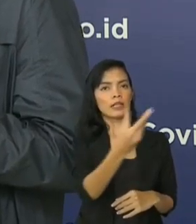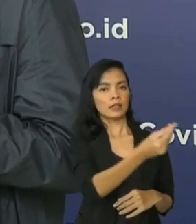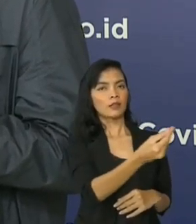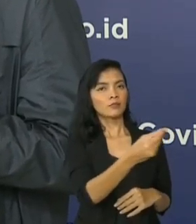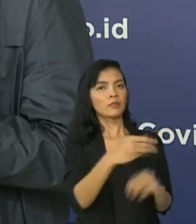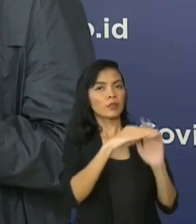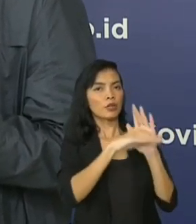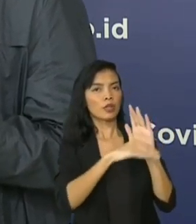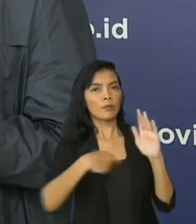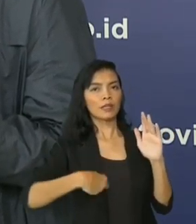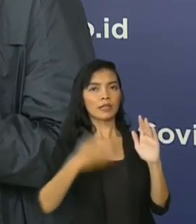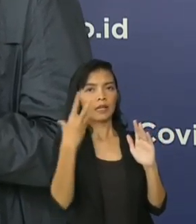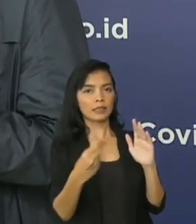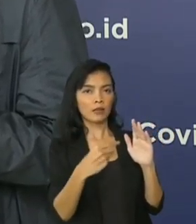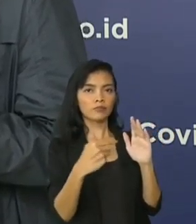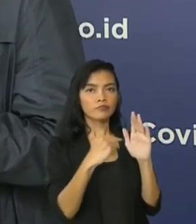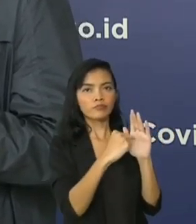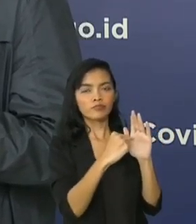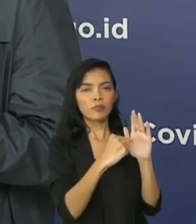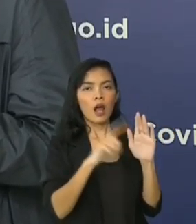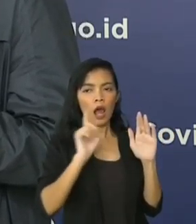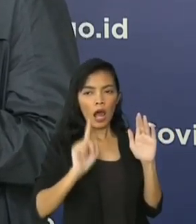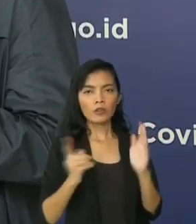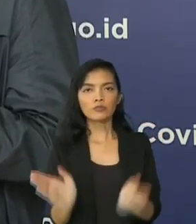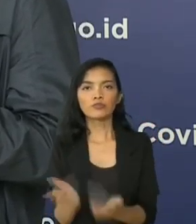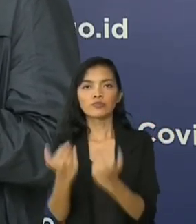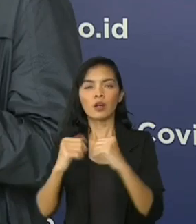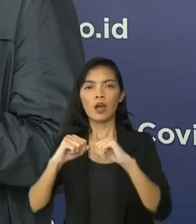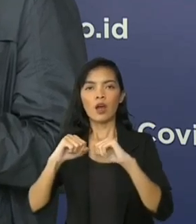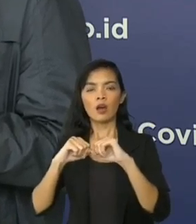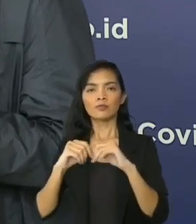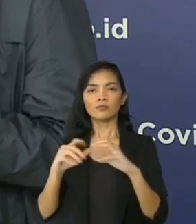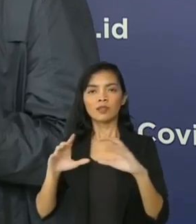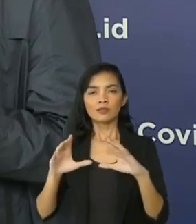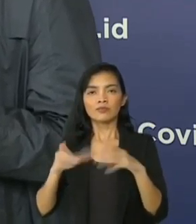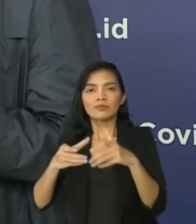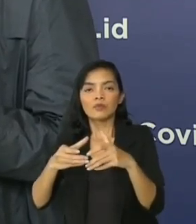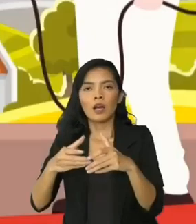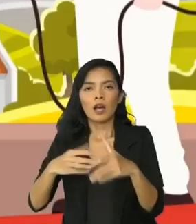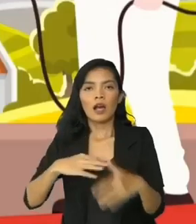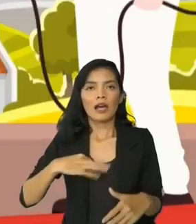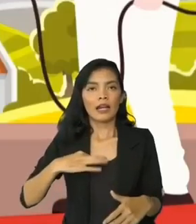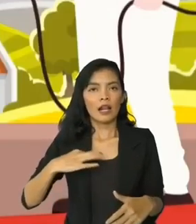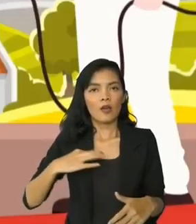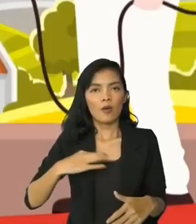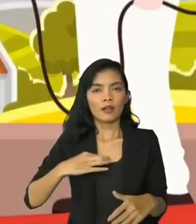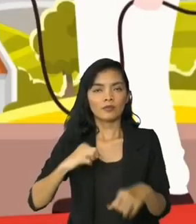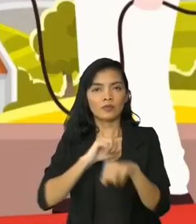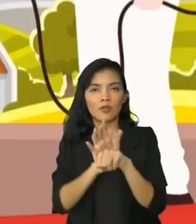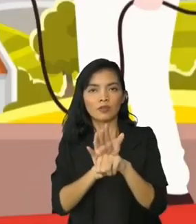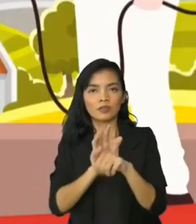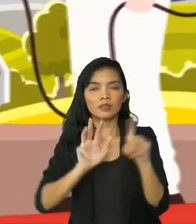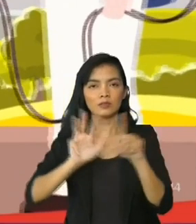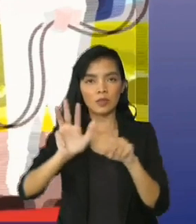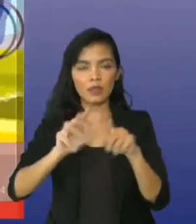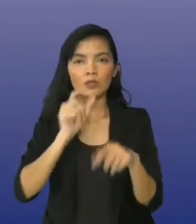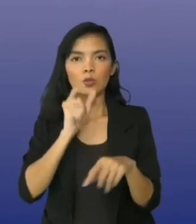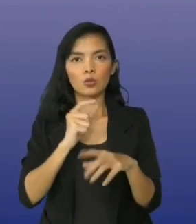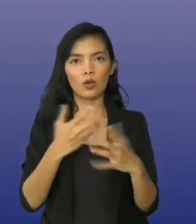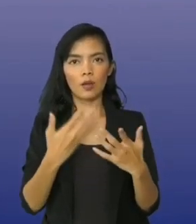diharuskan untuk membentuk relawan Desa lawan kofit 19 dengan tugas pencegahan